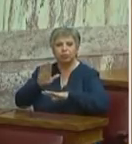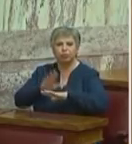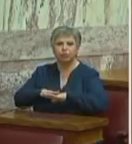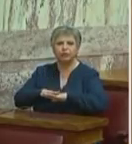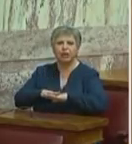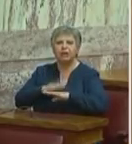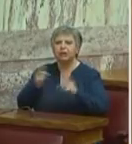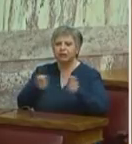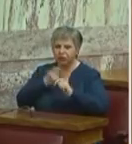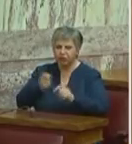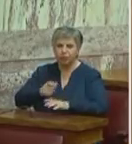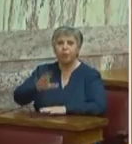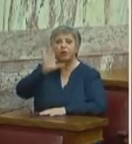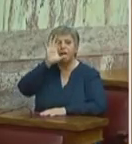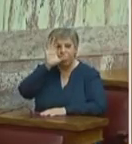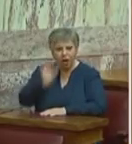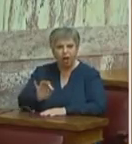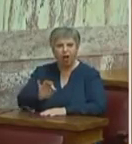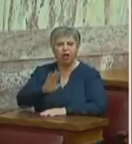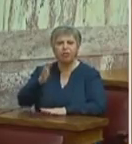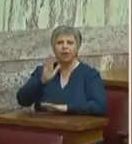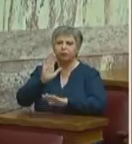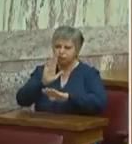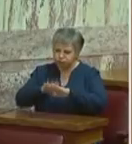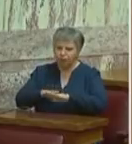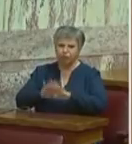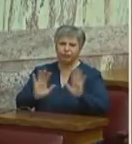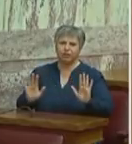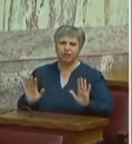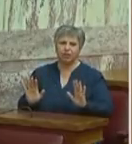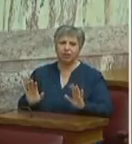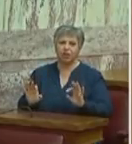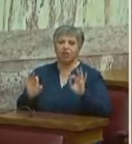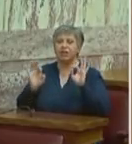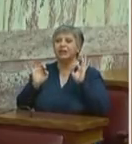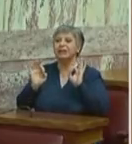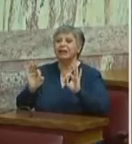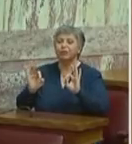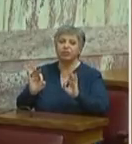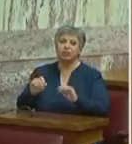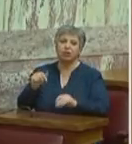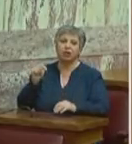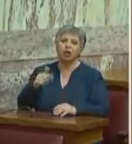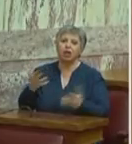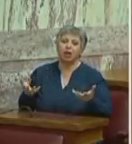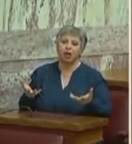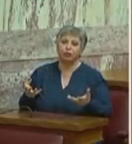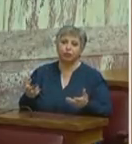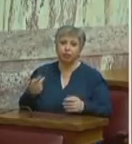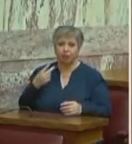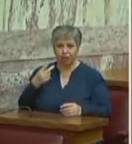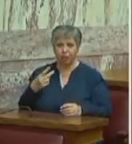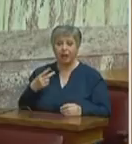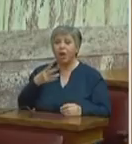όσους πραγματικά είναι ένοχοι, το επαναλαμβάνω. Και πρέπει βεβαίως να τιμωρηθούν για τις πράξεις τους. Γιατί η Ελλάδα στη νέα